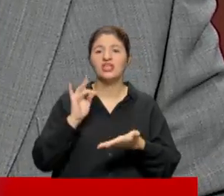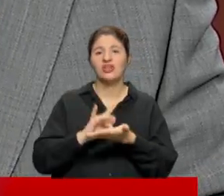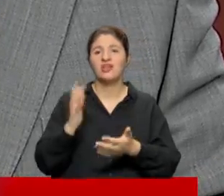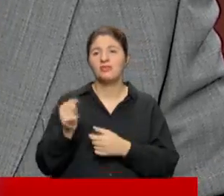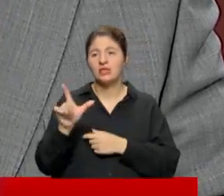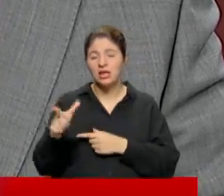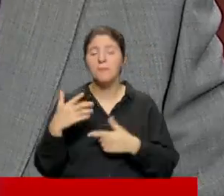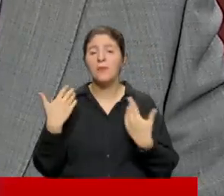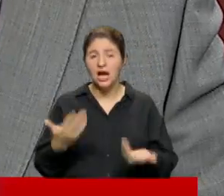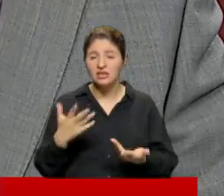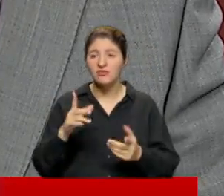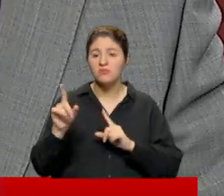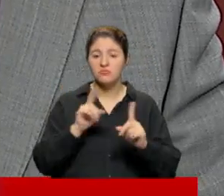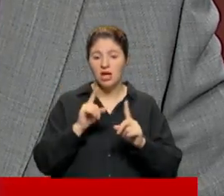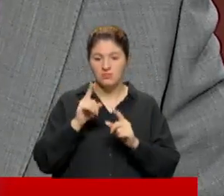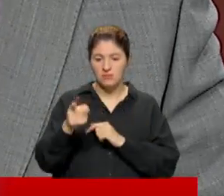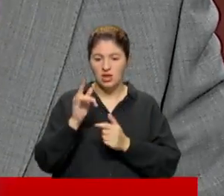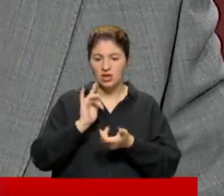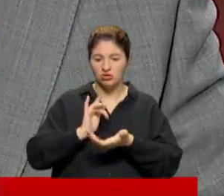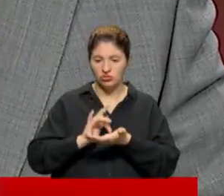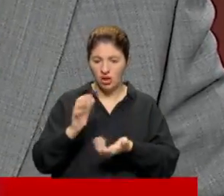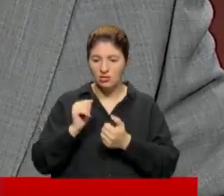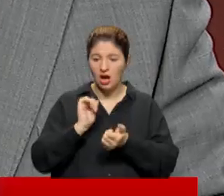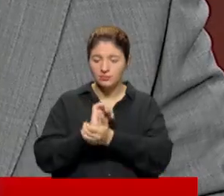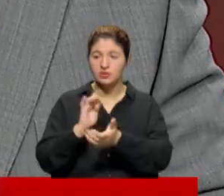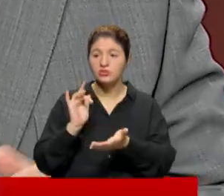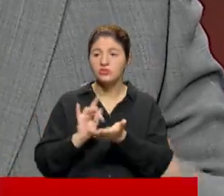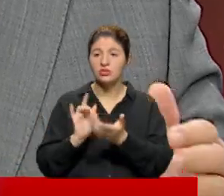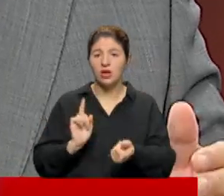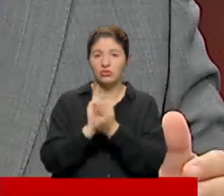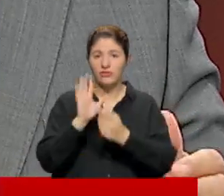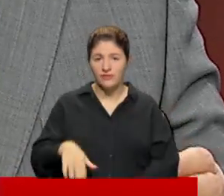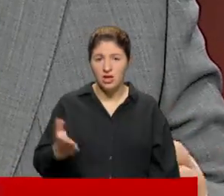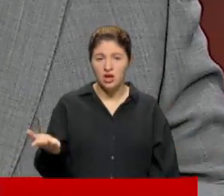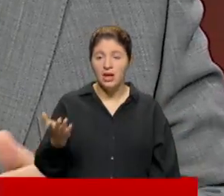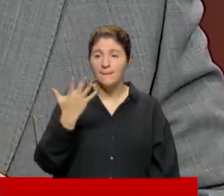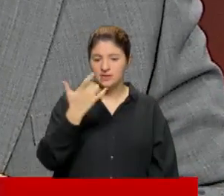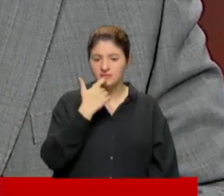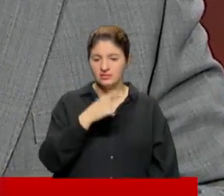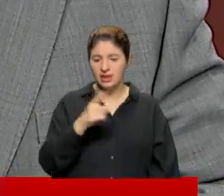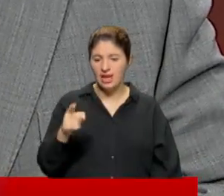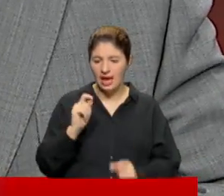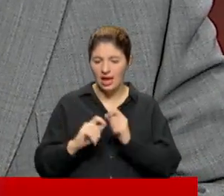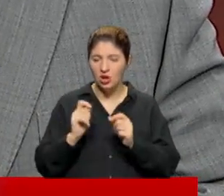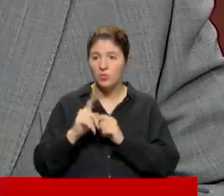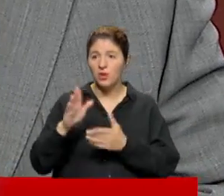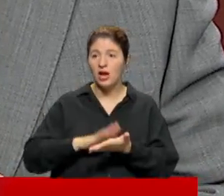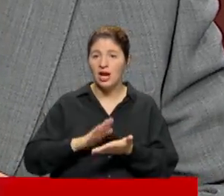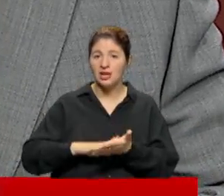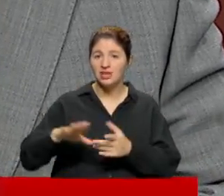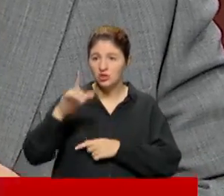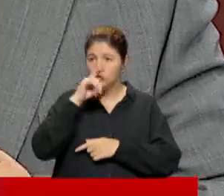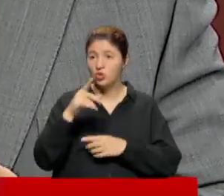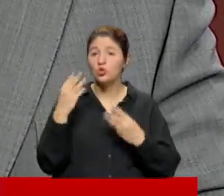gerekenler maalesef adli ceza almış hapisle karşı karşıyalar 5 yıldır ekonomi Bu arkadaşların